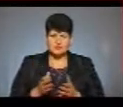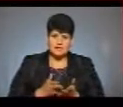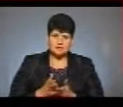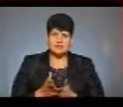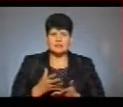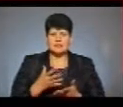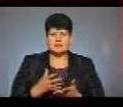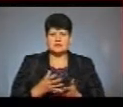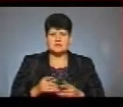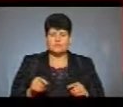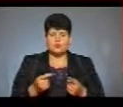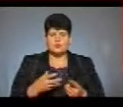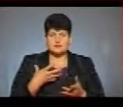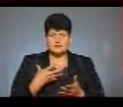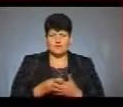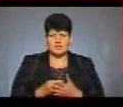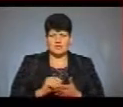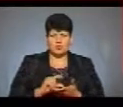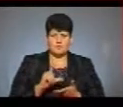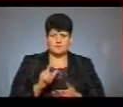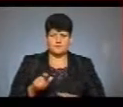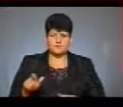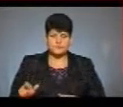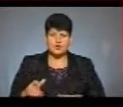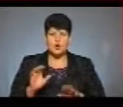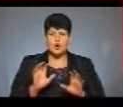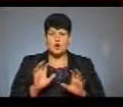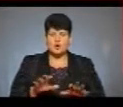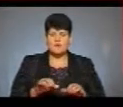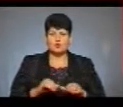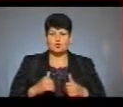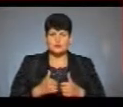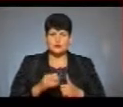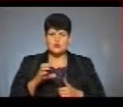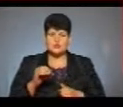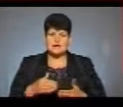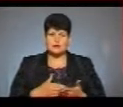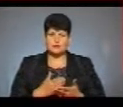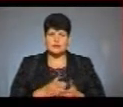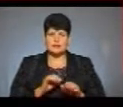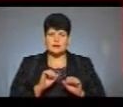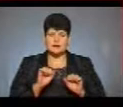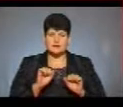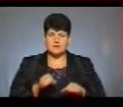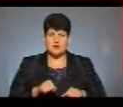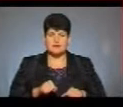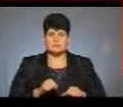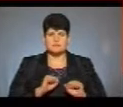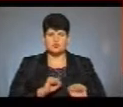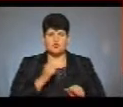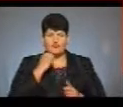власних накопичень для громадян. Голова Комітету з питань соціальної політики та захисту прав ветеранів Галина